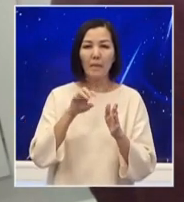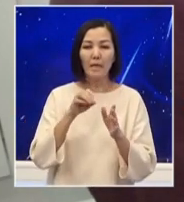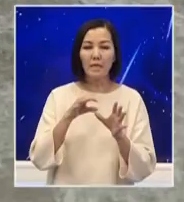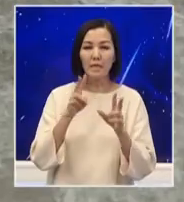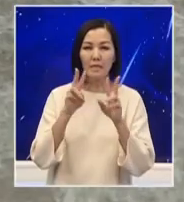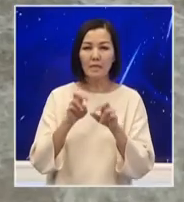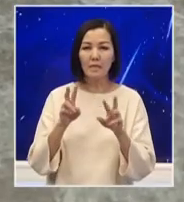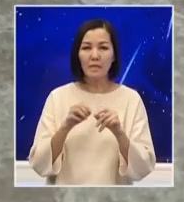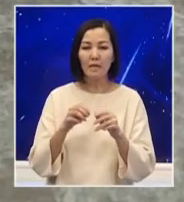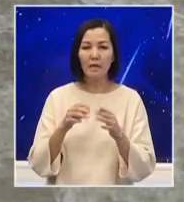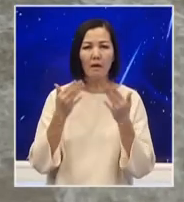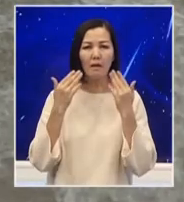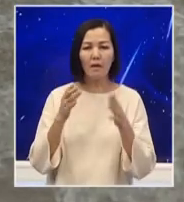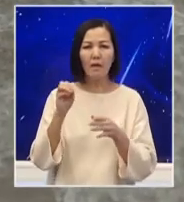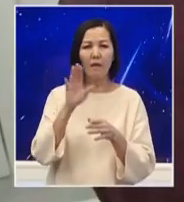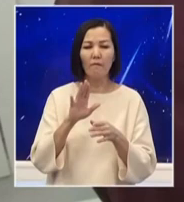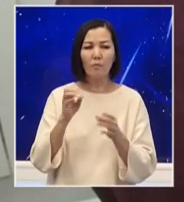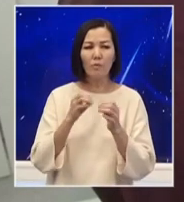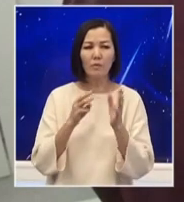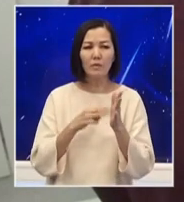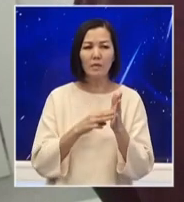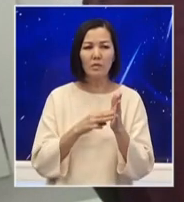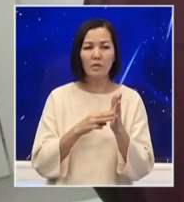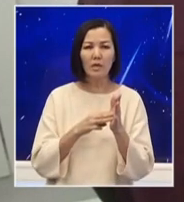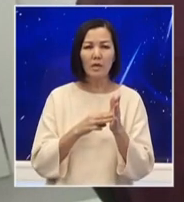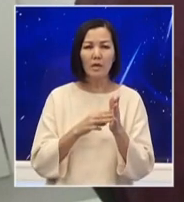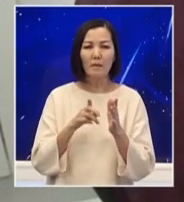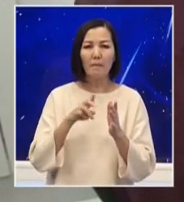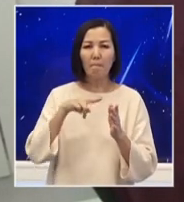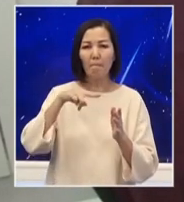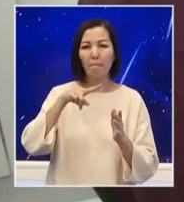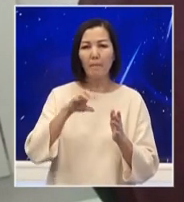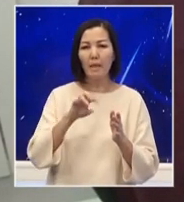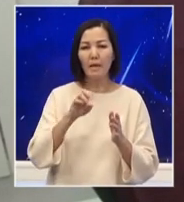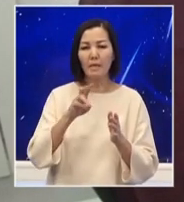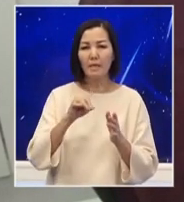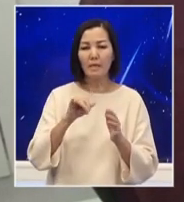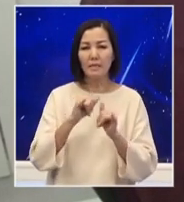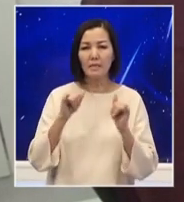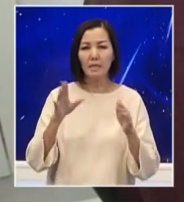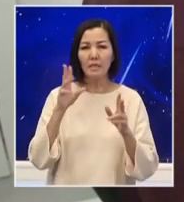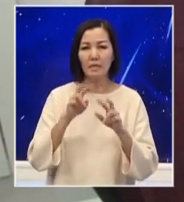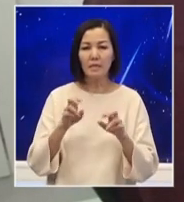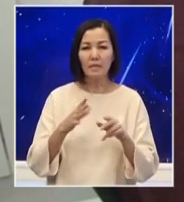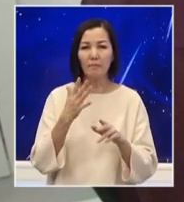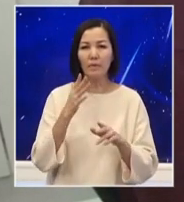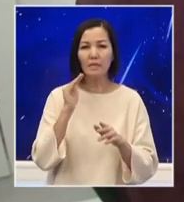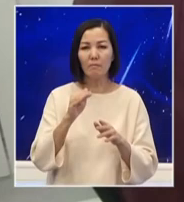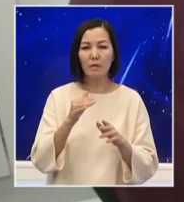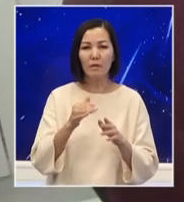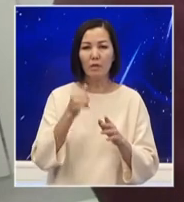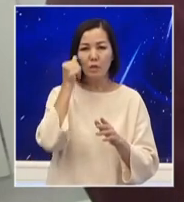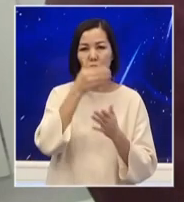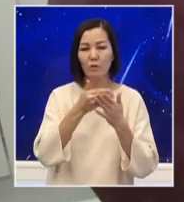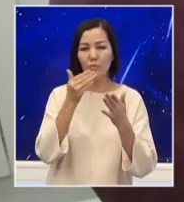білмейміз. Европа 18-ші ғасырда 9 планетаны зерттесе, мысалы, ғылыми Европа дамыған дейді. Қабызды 5000 жыл бұрынғы атам